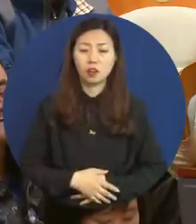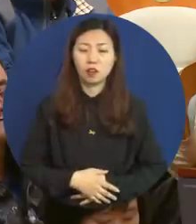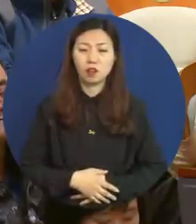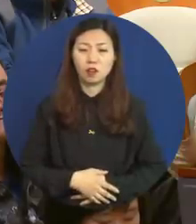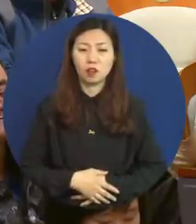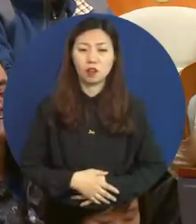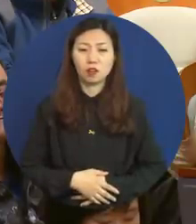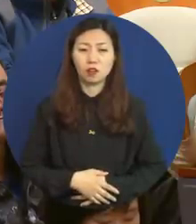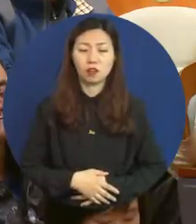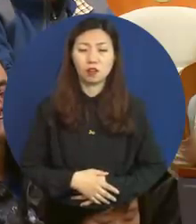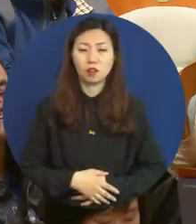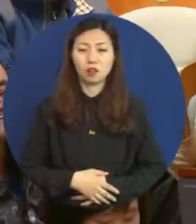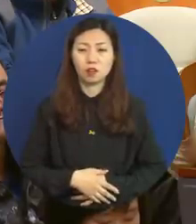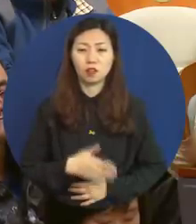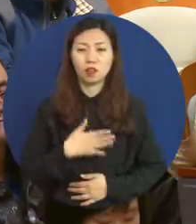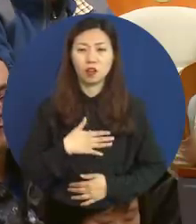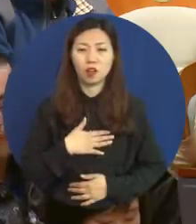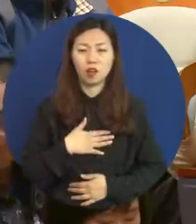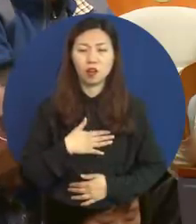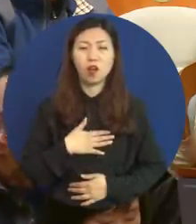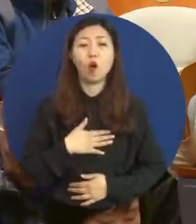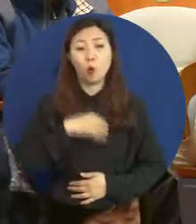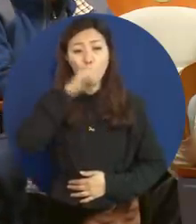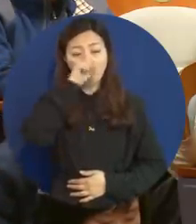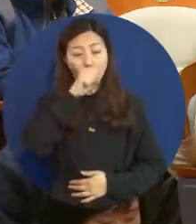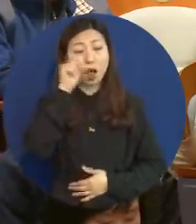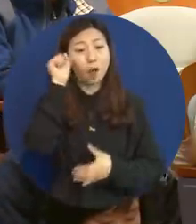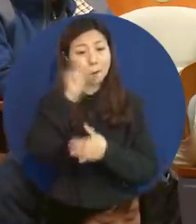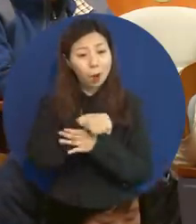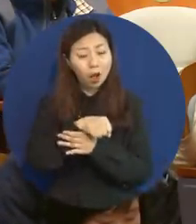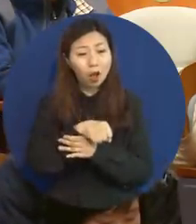흔쾌히 이렇게 응해주지 못하고